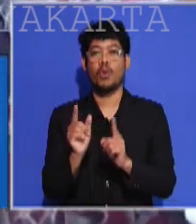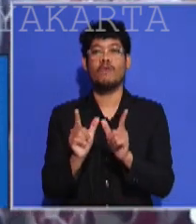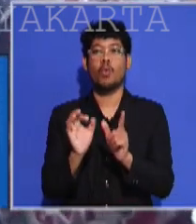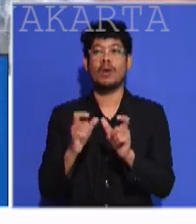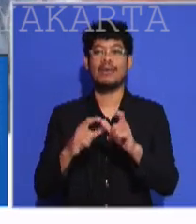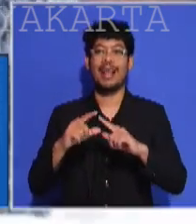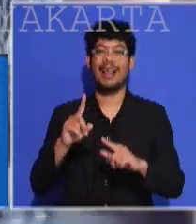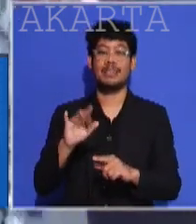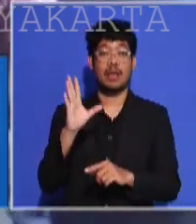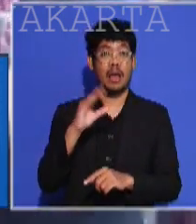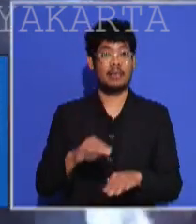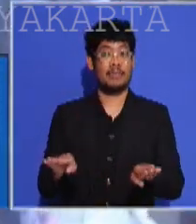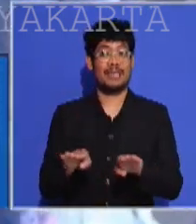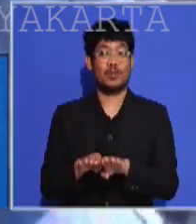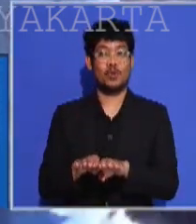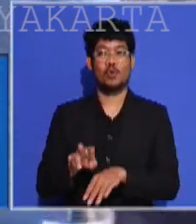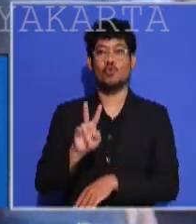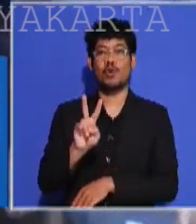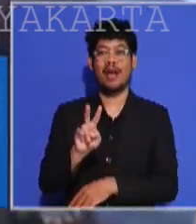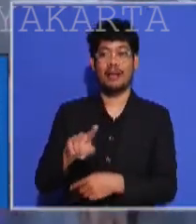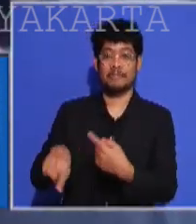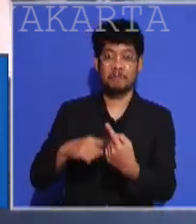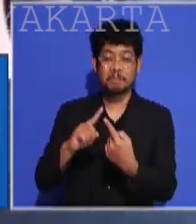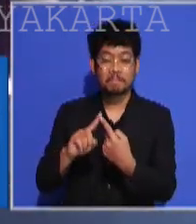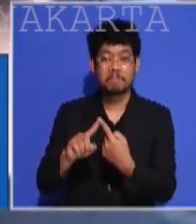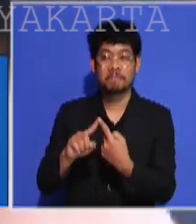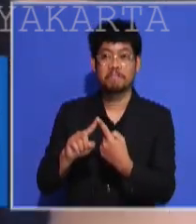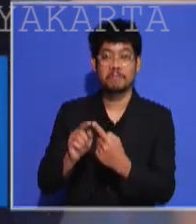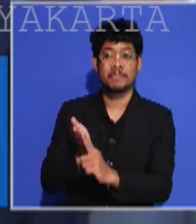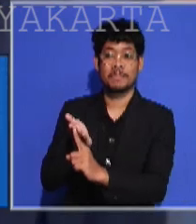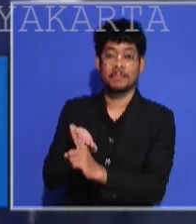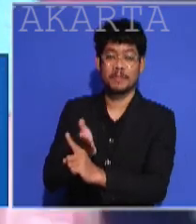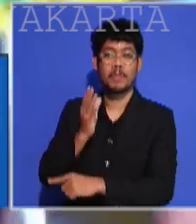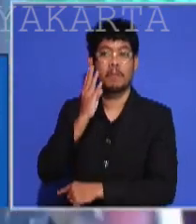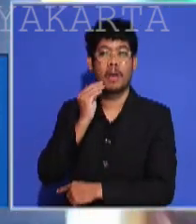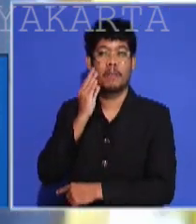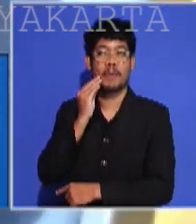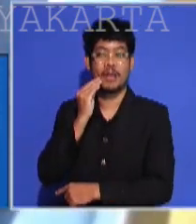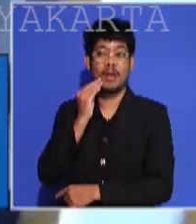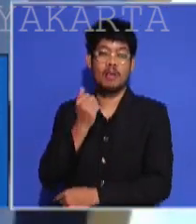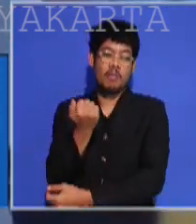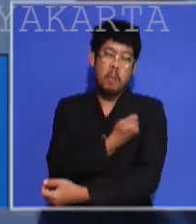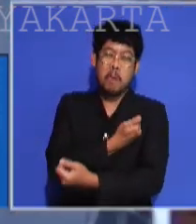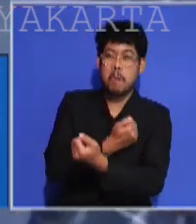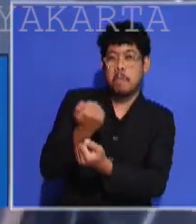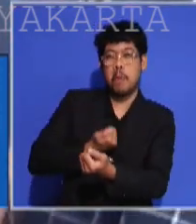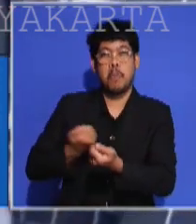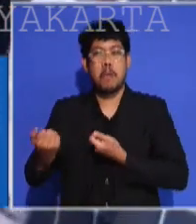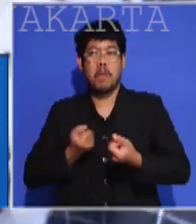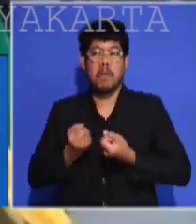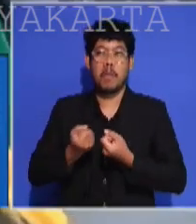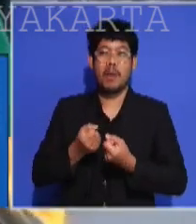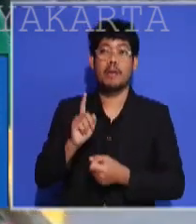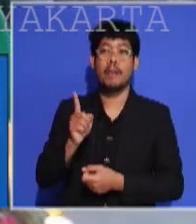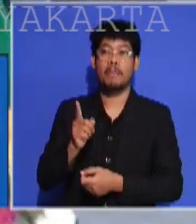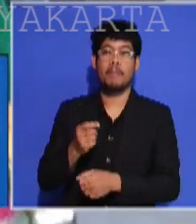korban tewas dua rekannya yakni Suryono dan Aro Prakoso mengalami luka-luka dan memar di bagian bibir akibat lemparan batu dan